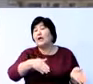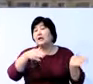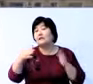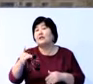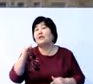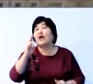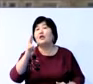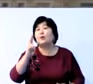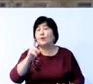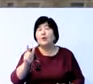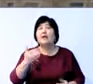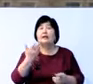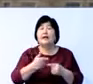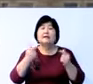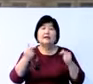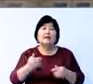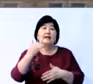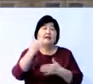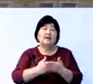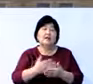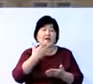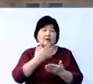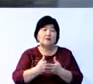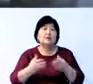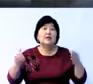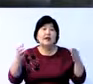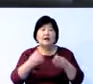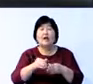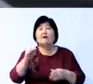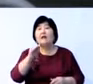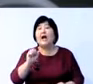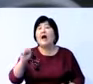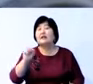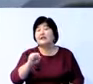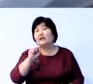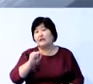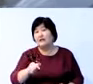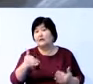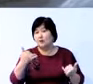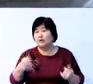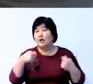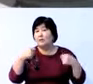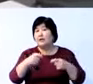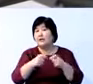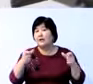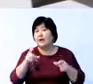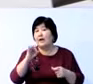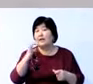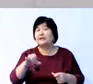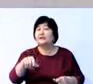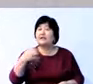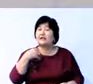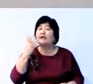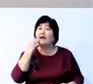июнь. Также внесены коррективы в расписание отечественной компании «Fly Арыстан», которая уже распродала билеты на рейсы из